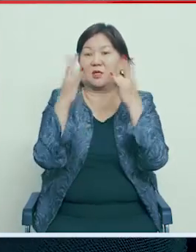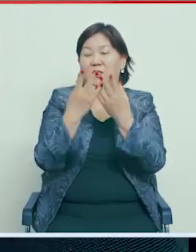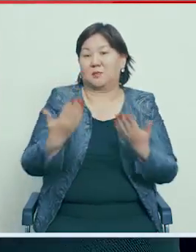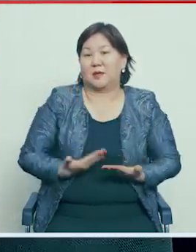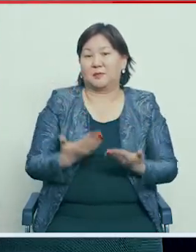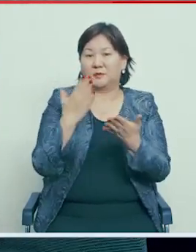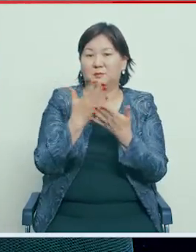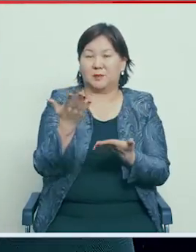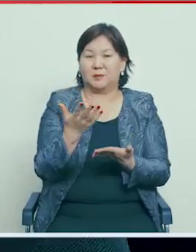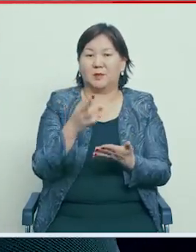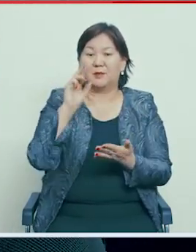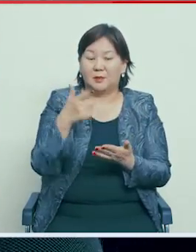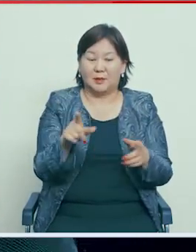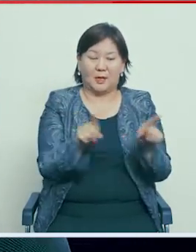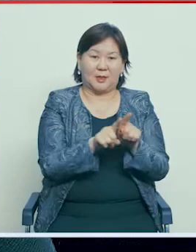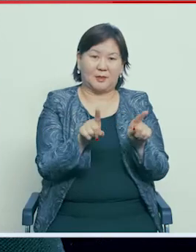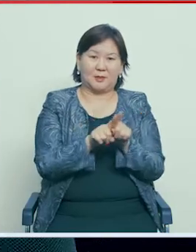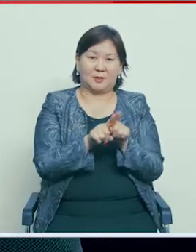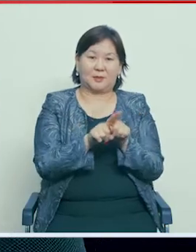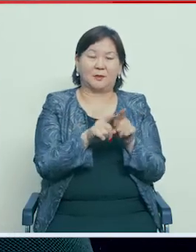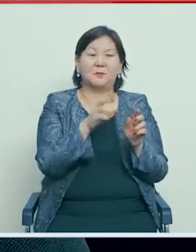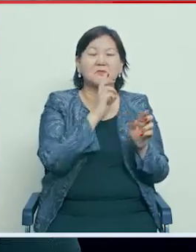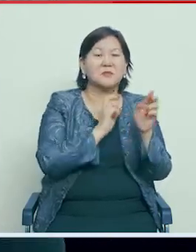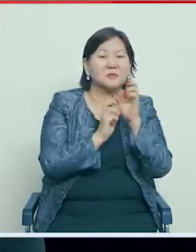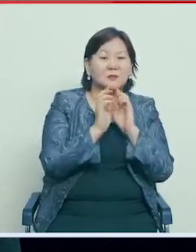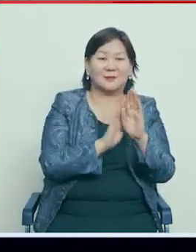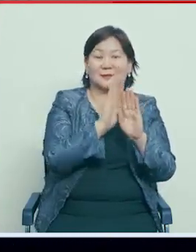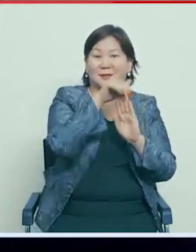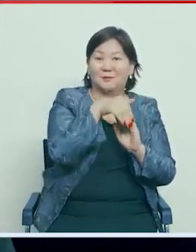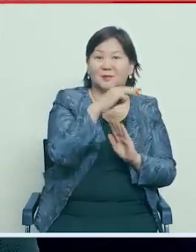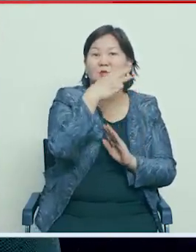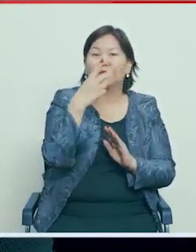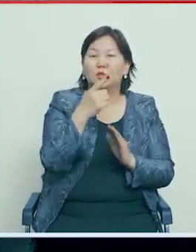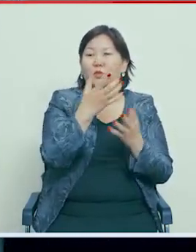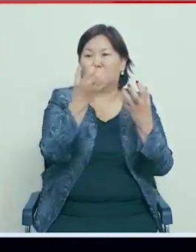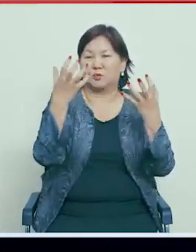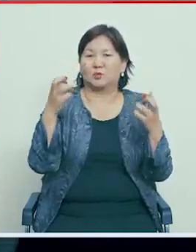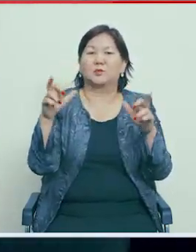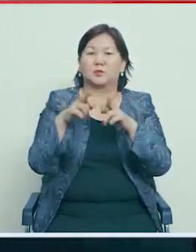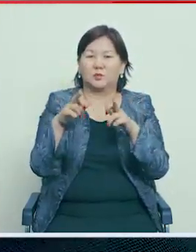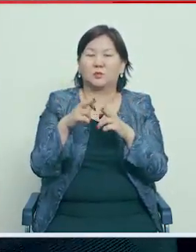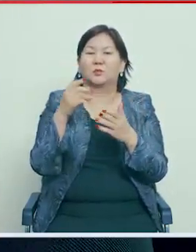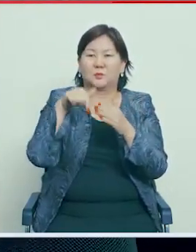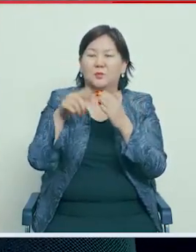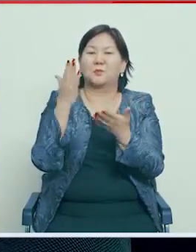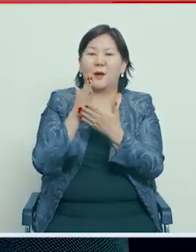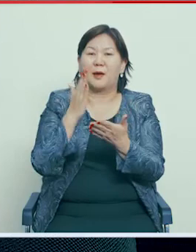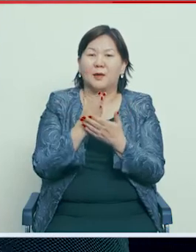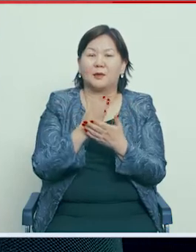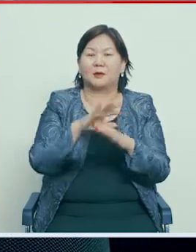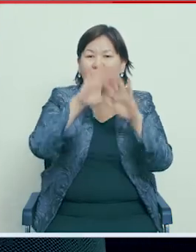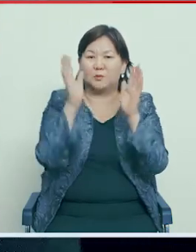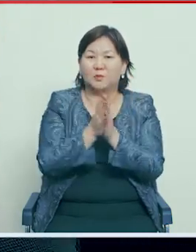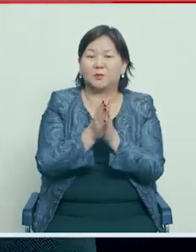дээ. Яг үүнтэй адилхан ийм бэрхшээлүүдийг давсан түүх маш олон хөгжлийн бэрхшээлтэй иргэдийн дунд байгаа. Энэ